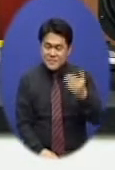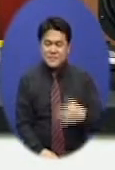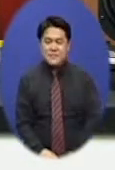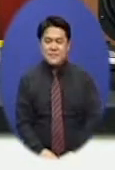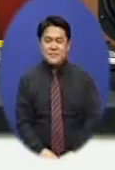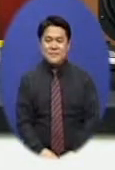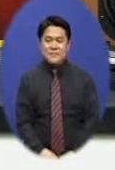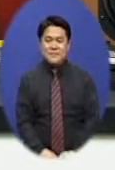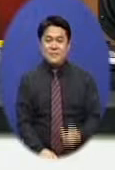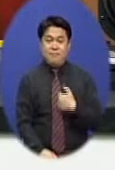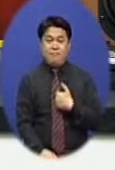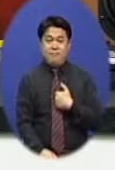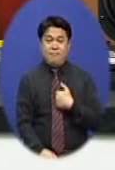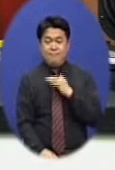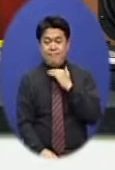저는